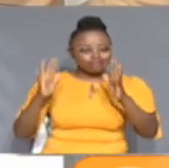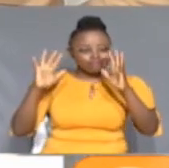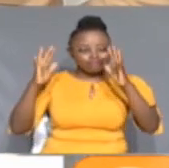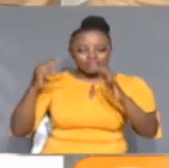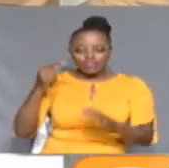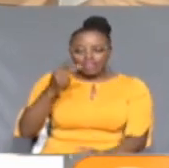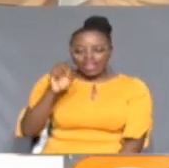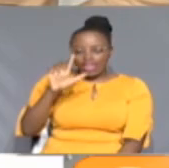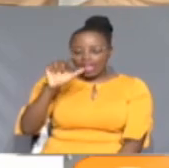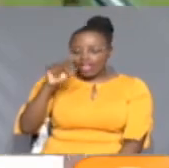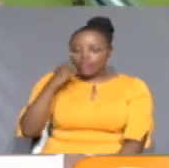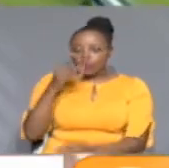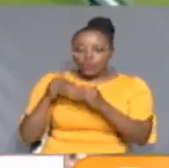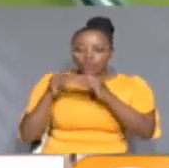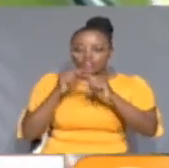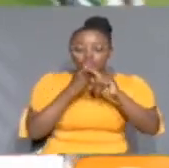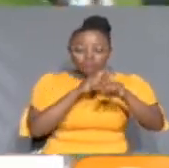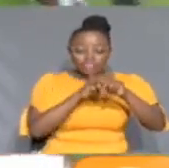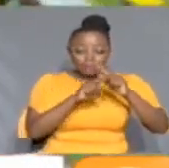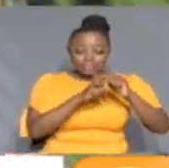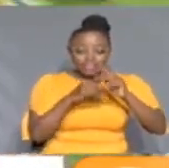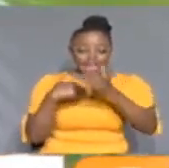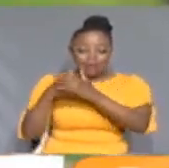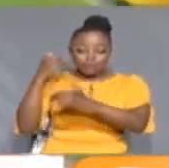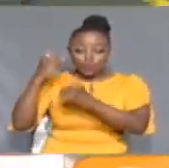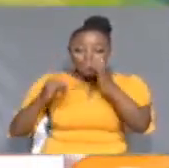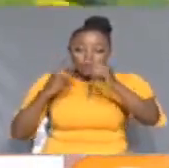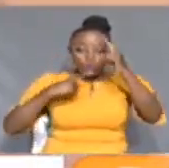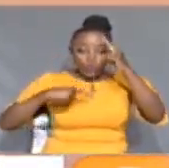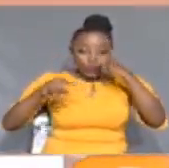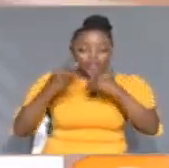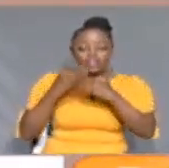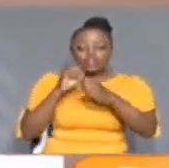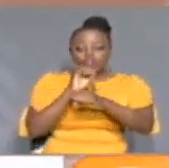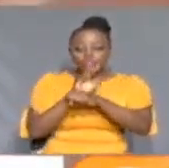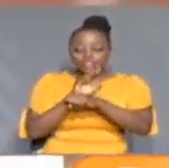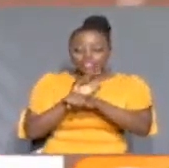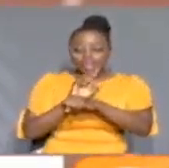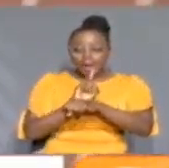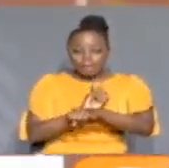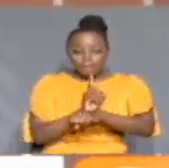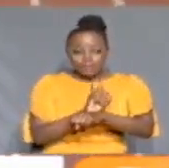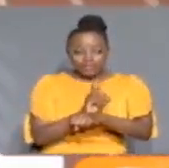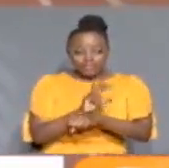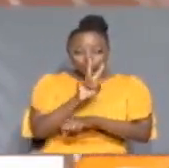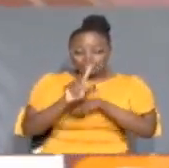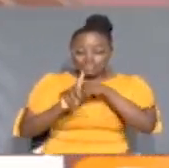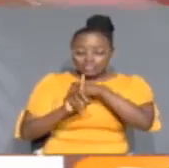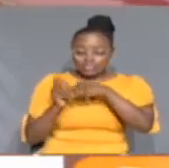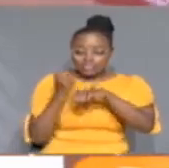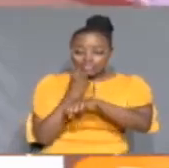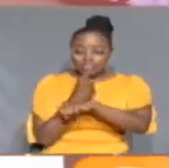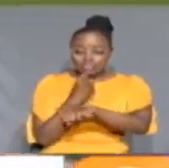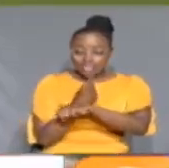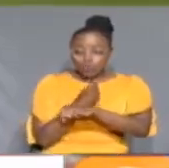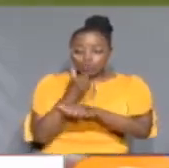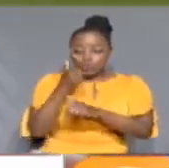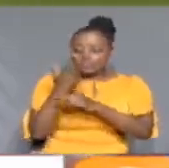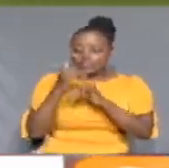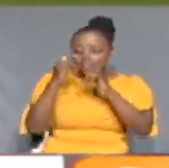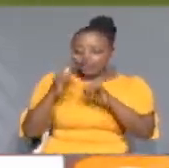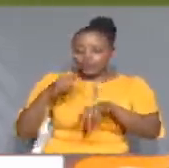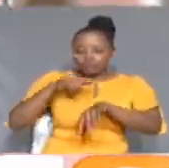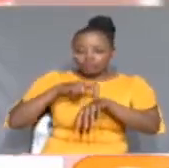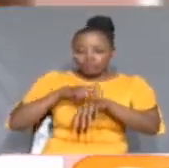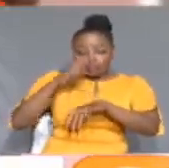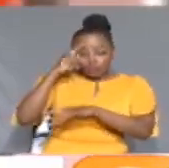Obiri aliongoza kutoka mwanzo hadi mwisho na kushinda kwa muda wa dakika 14 na sekunde 26 uliokuwa rekodi katika mashindano hayo na